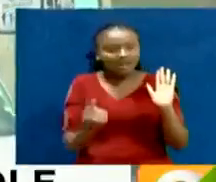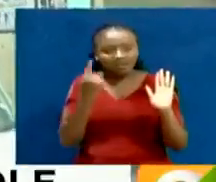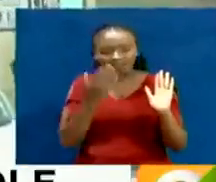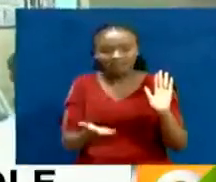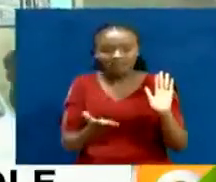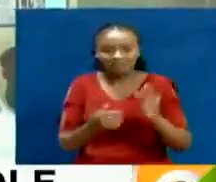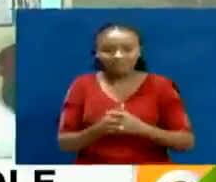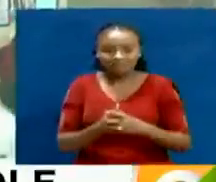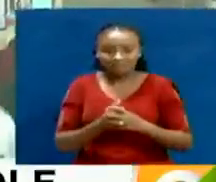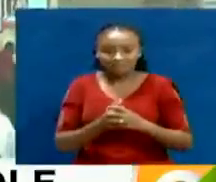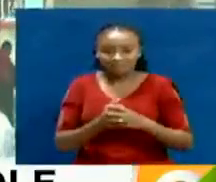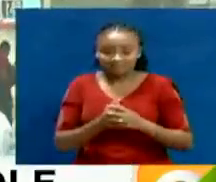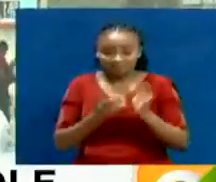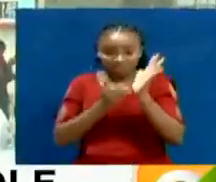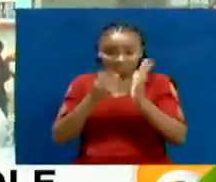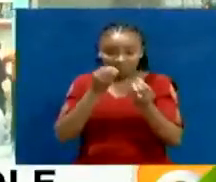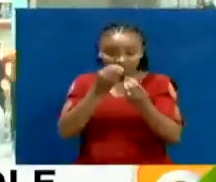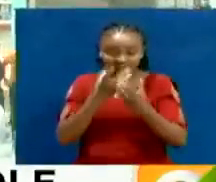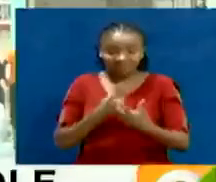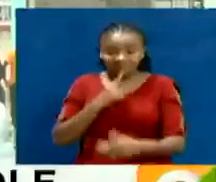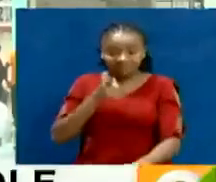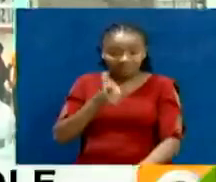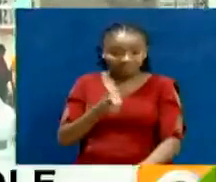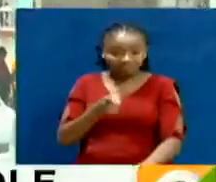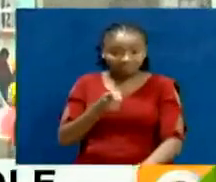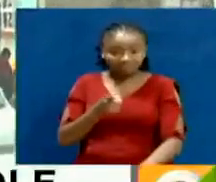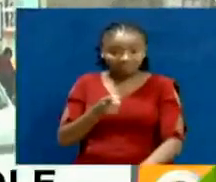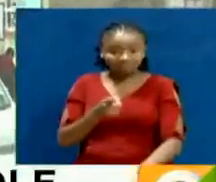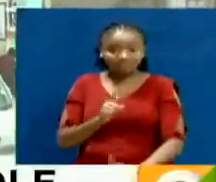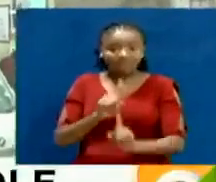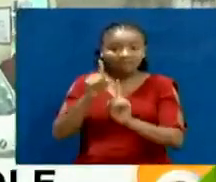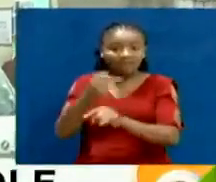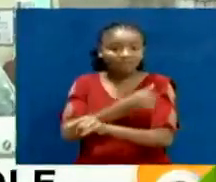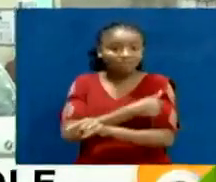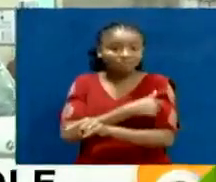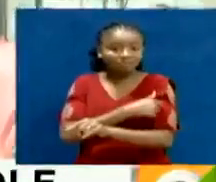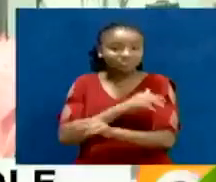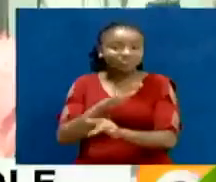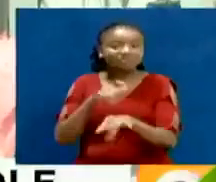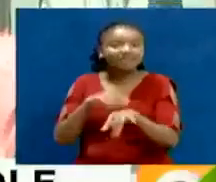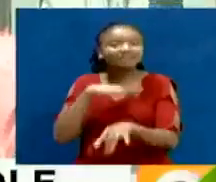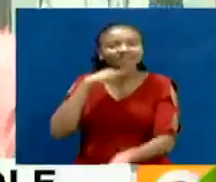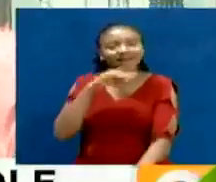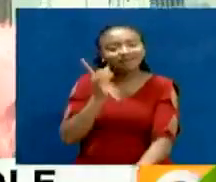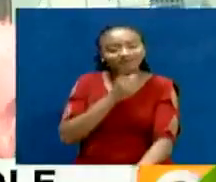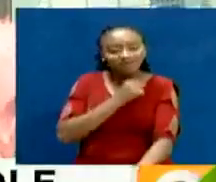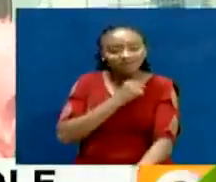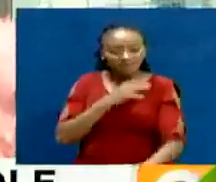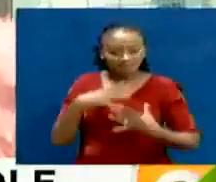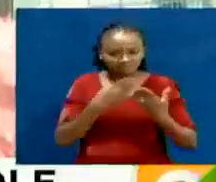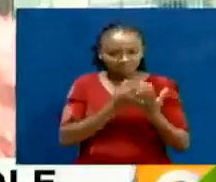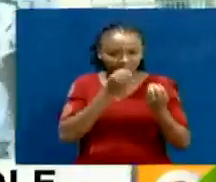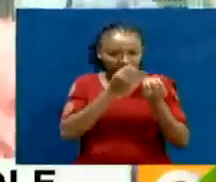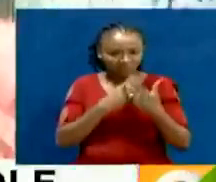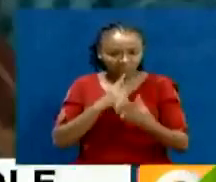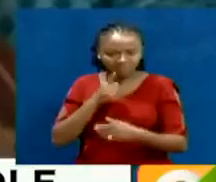akiwa peke yake. Kulingana na ripoti ya daktari, mtoto Jennifer Michelle alifikishwa hospitalini akiwa amefariki. Waliosema nasi wanadai